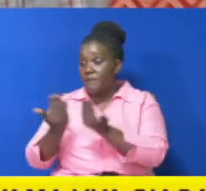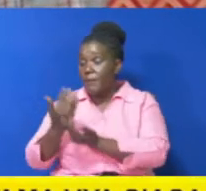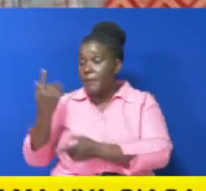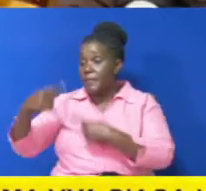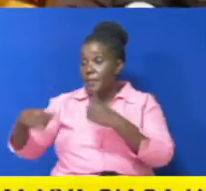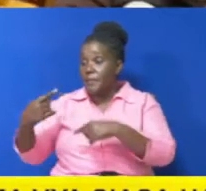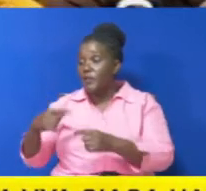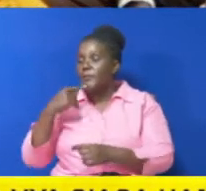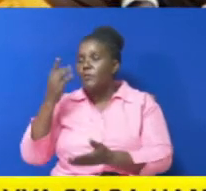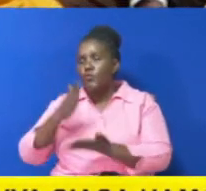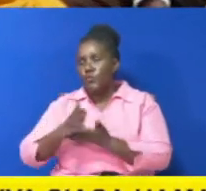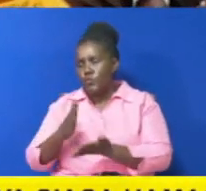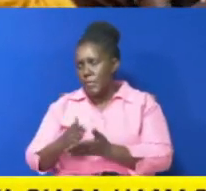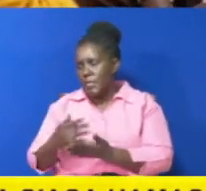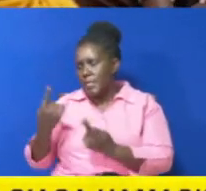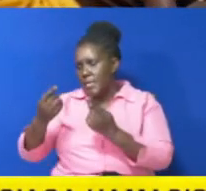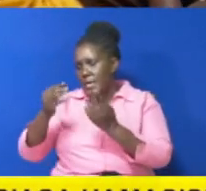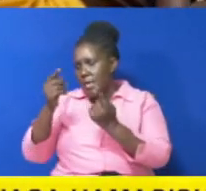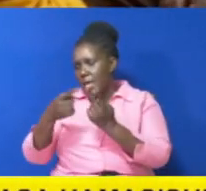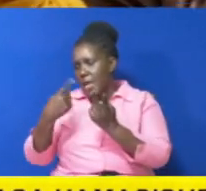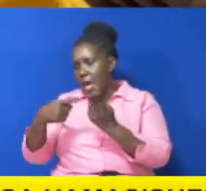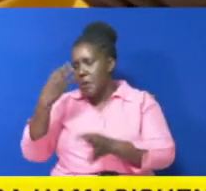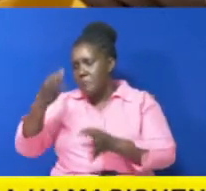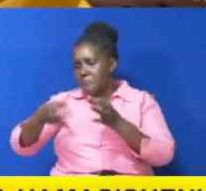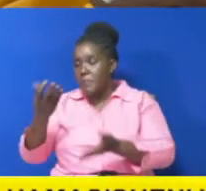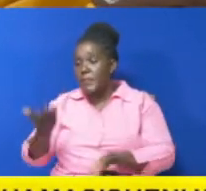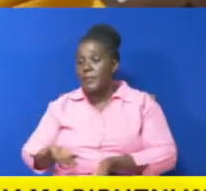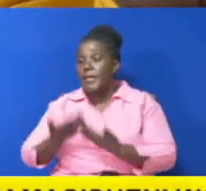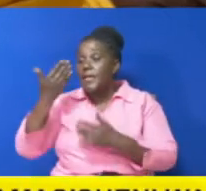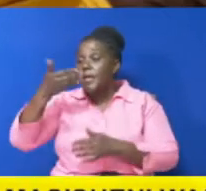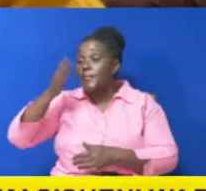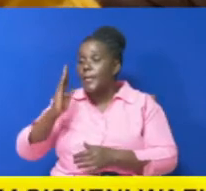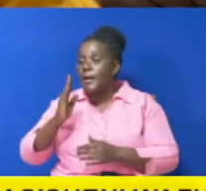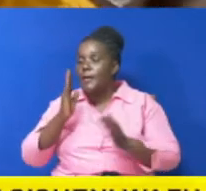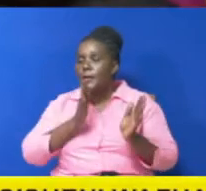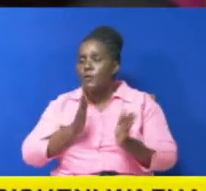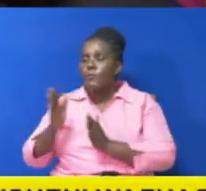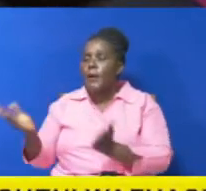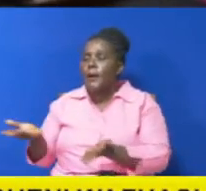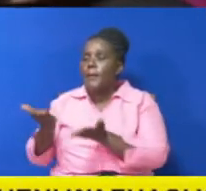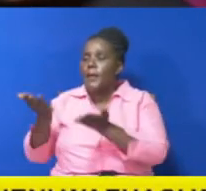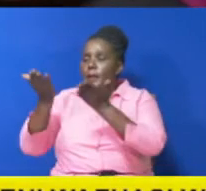takwimu sahihi zitasaidia serikali kupanga mipango ya maendeleo kwa wananchi wake.